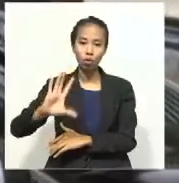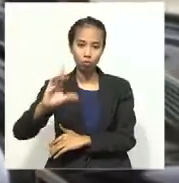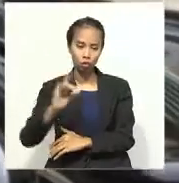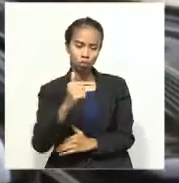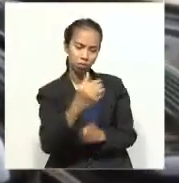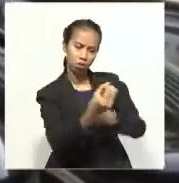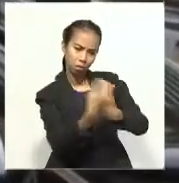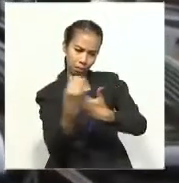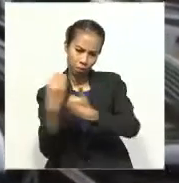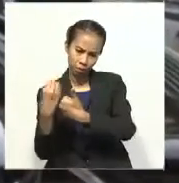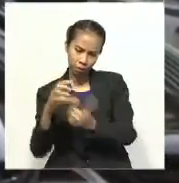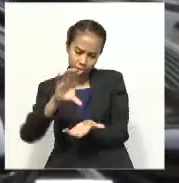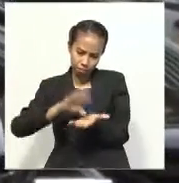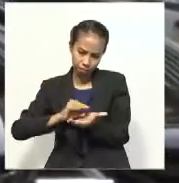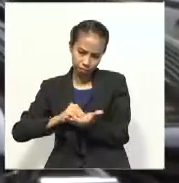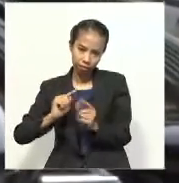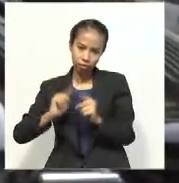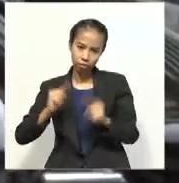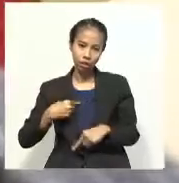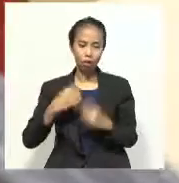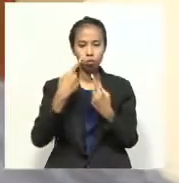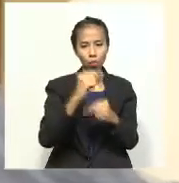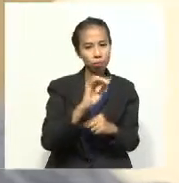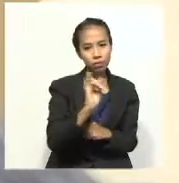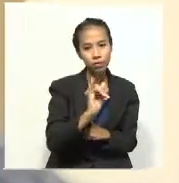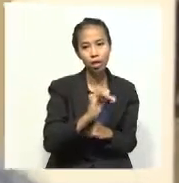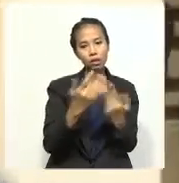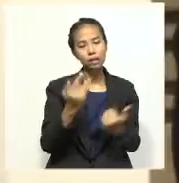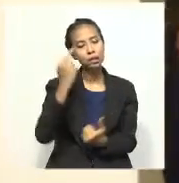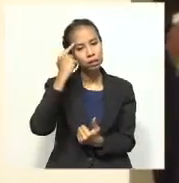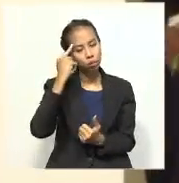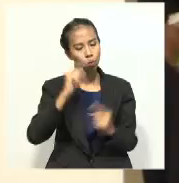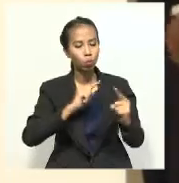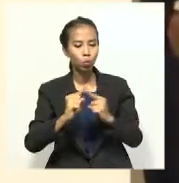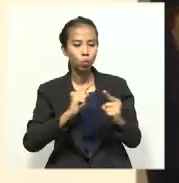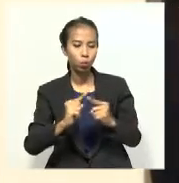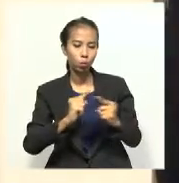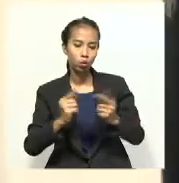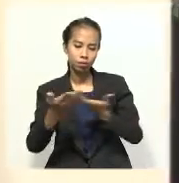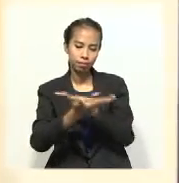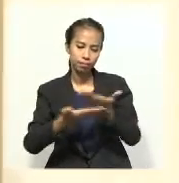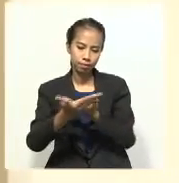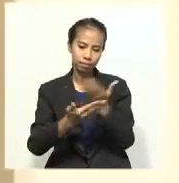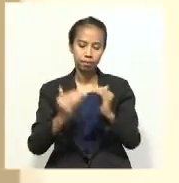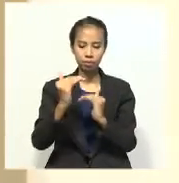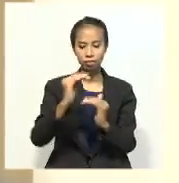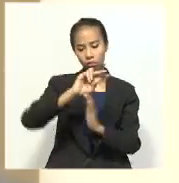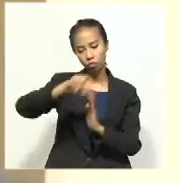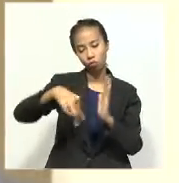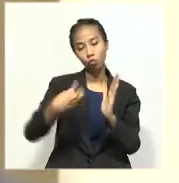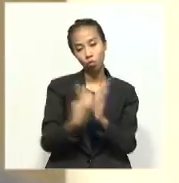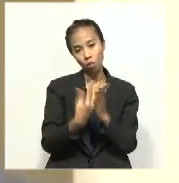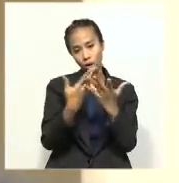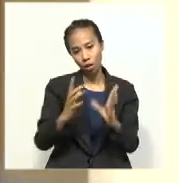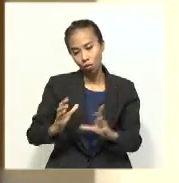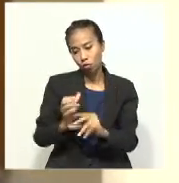การเมืองและไม่มีการให้แนวทางอะไรเป็นพิเศษคาดว่าจะใช้เวลาพูดคุยไม่เกิน2ชั่วโมงโดยจะสรุปข้อเสนอแน